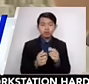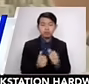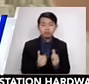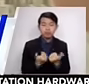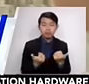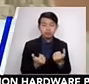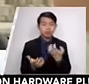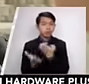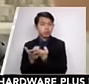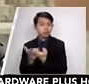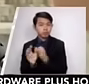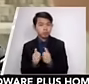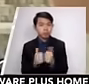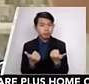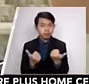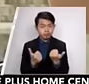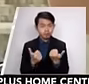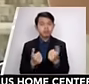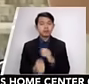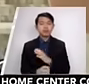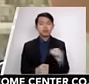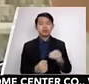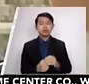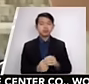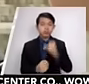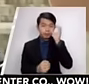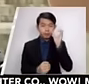doing criminality How is it How are we doing and